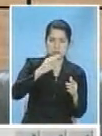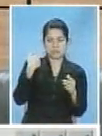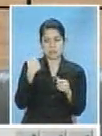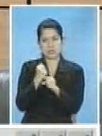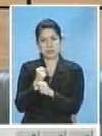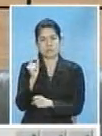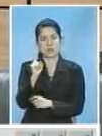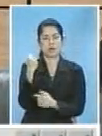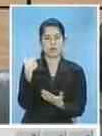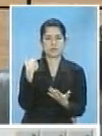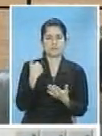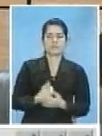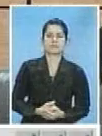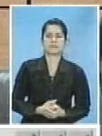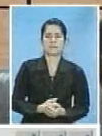อกครับ